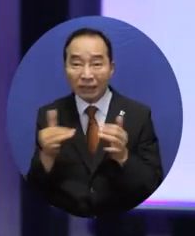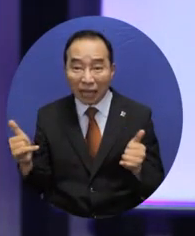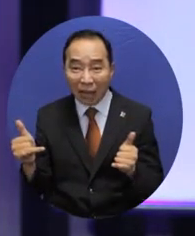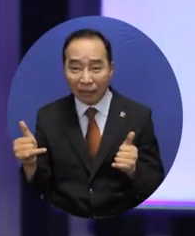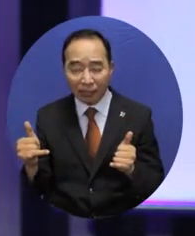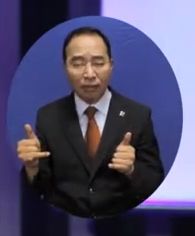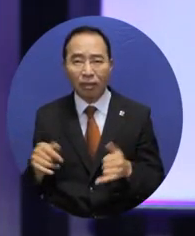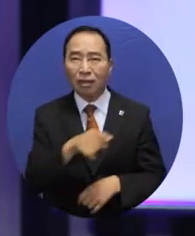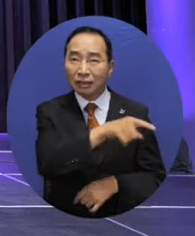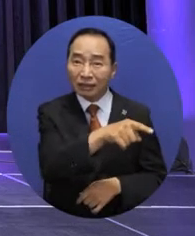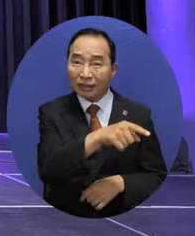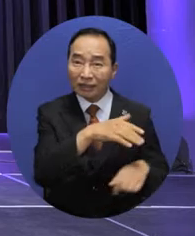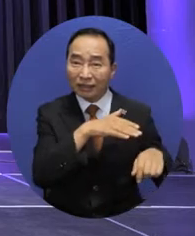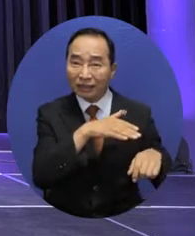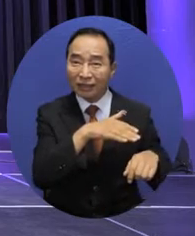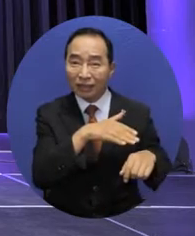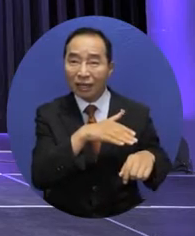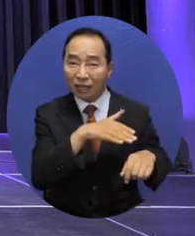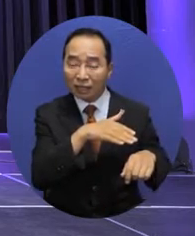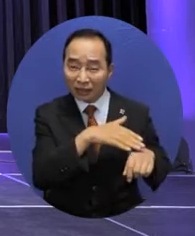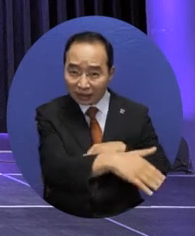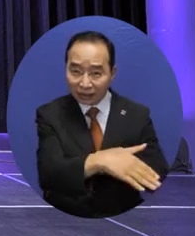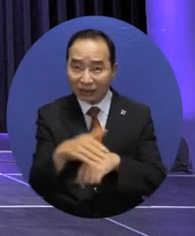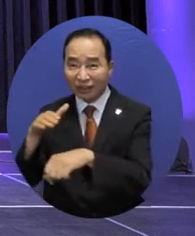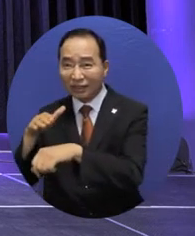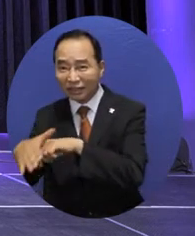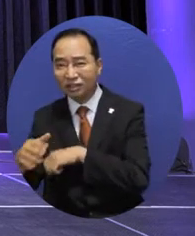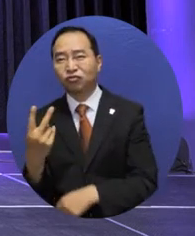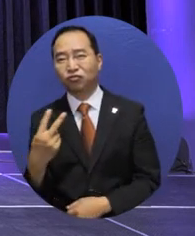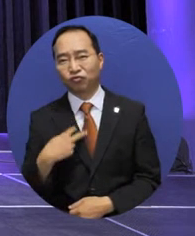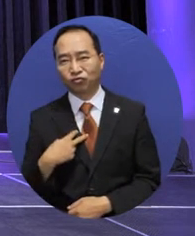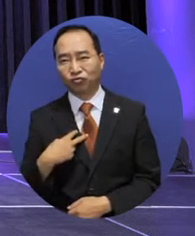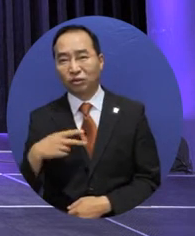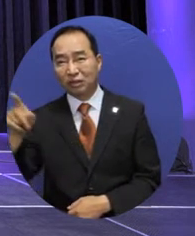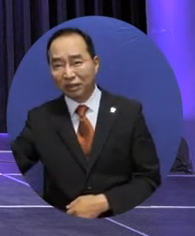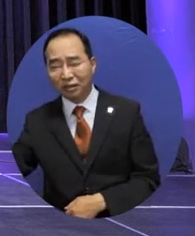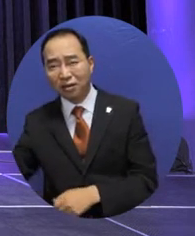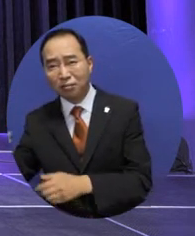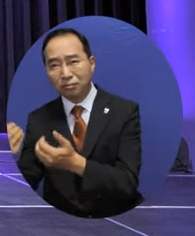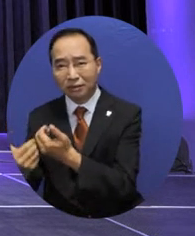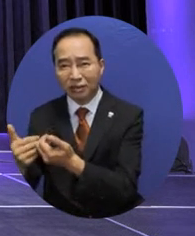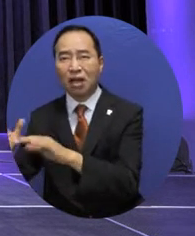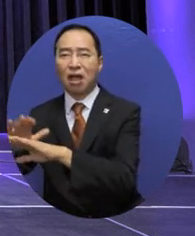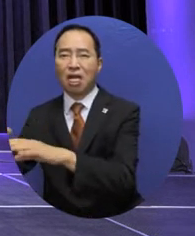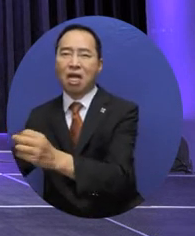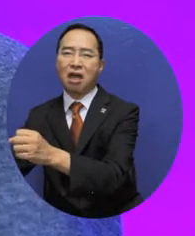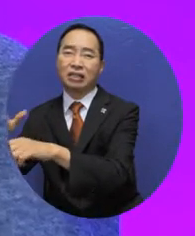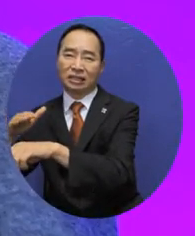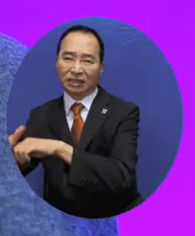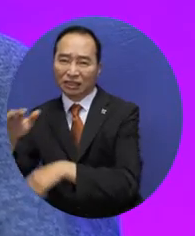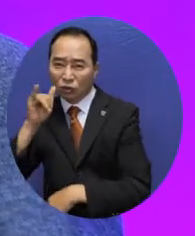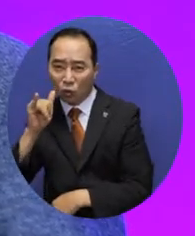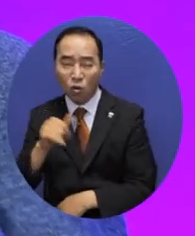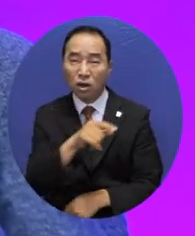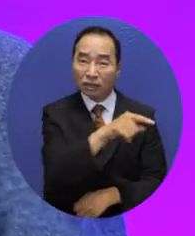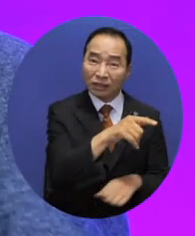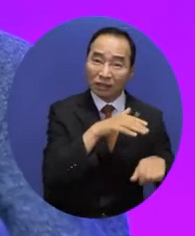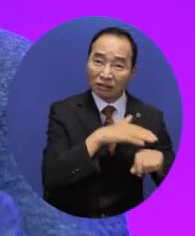경쟁이 일어났을 때 포용과 같은 방식으로 해결하려는 유전자도 있고 침팬지처럼